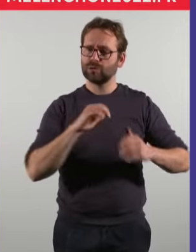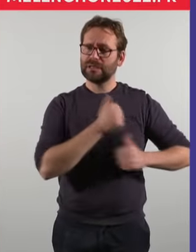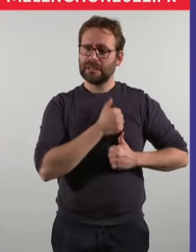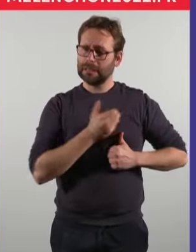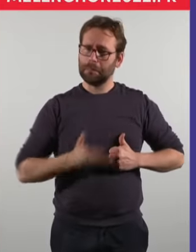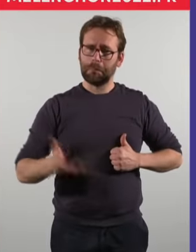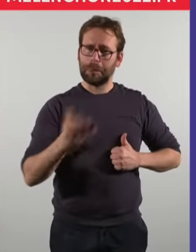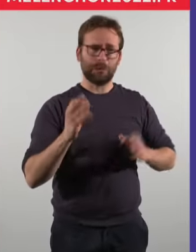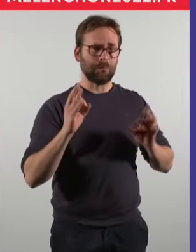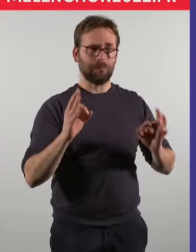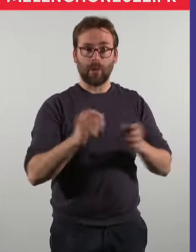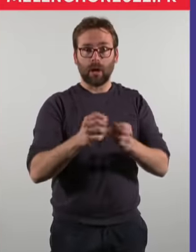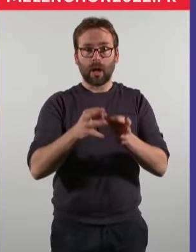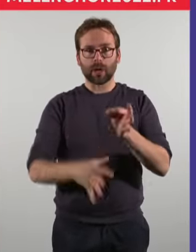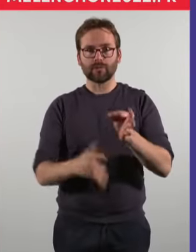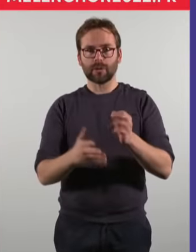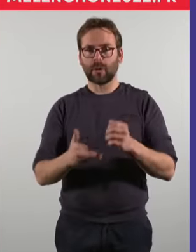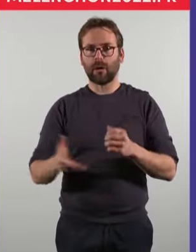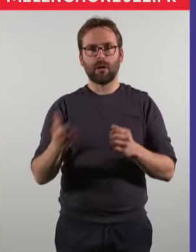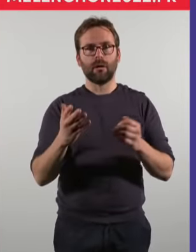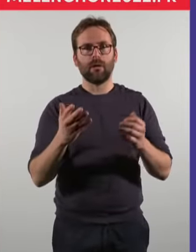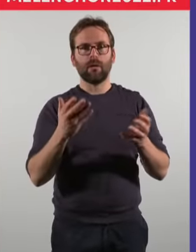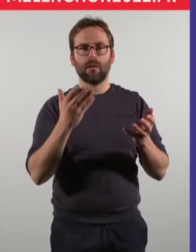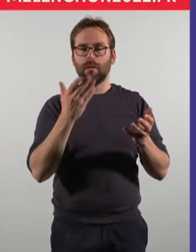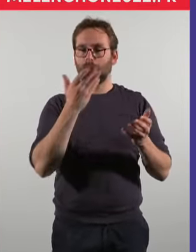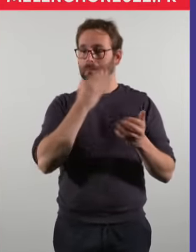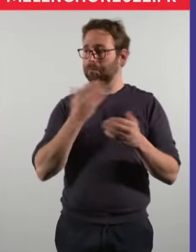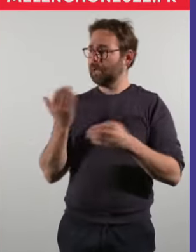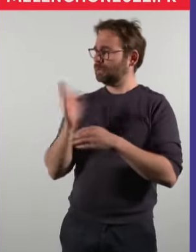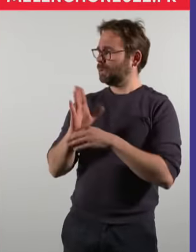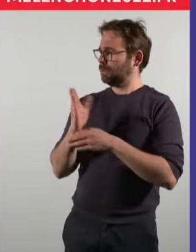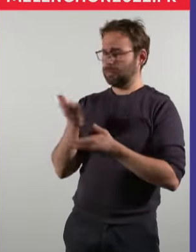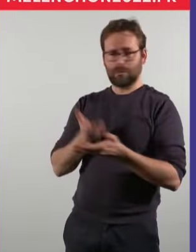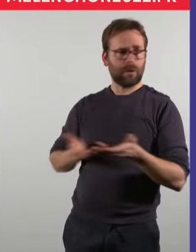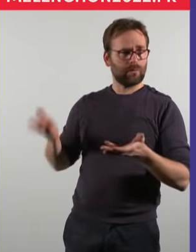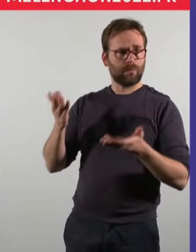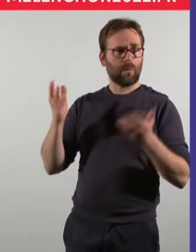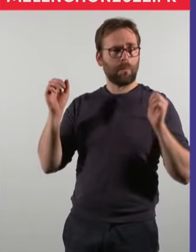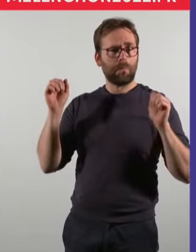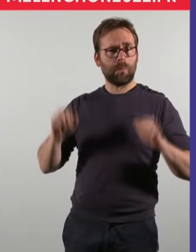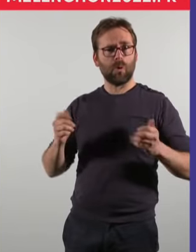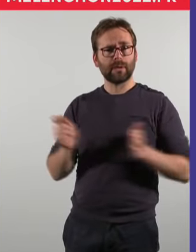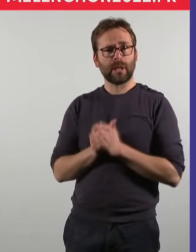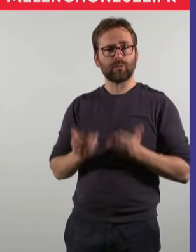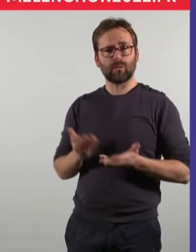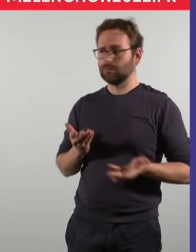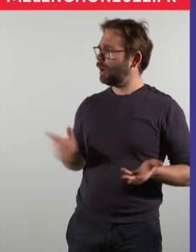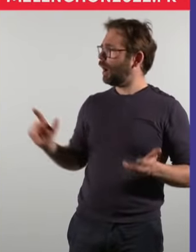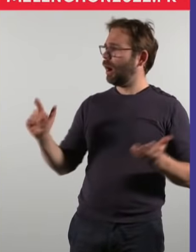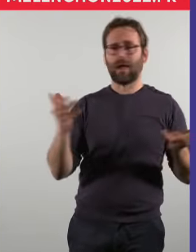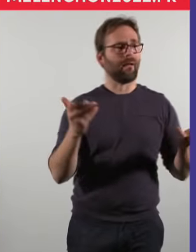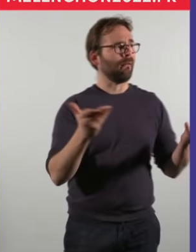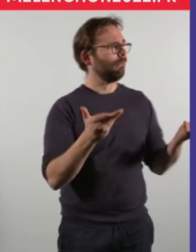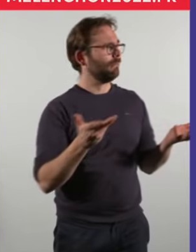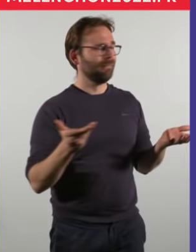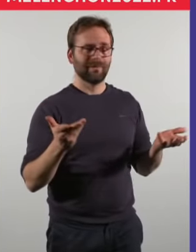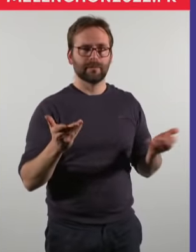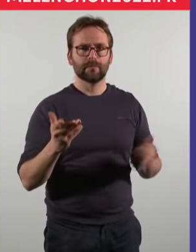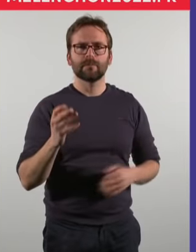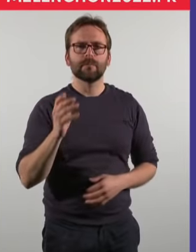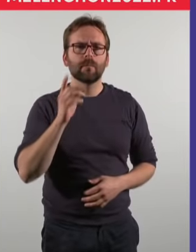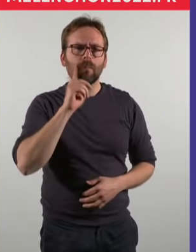discipline, permis que cette belle démonstration puisse se faire aujourd'hui. Parce